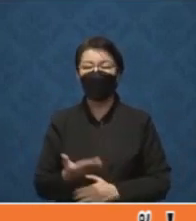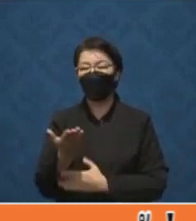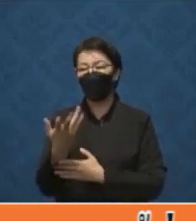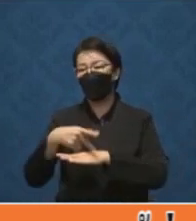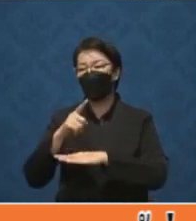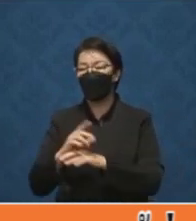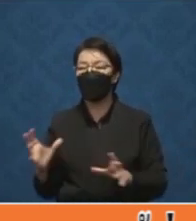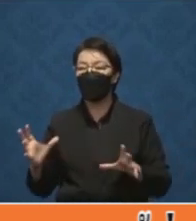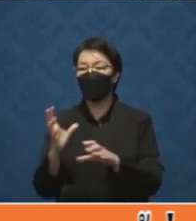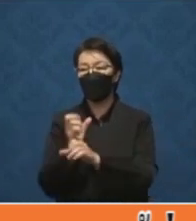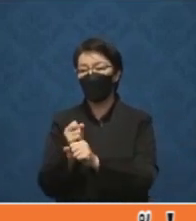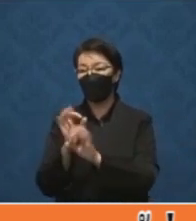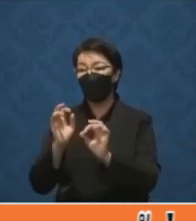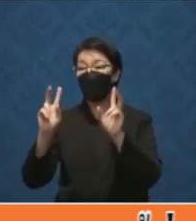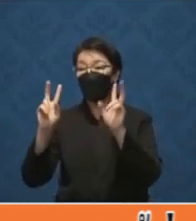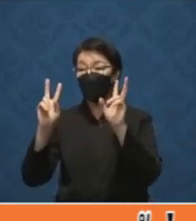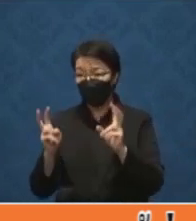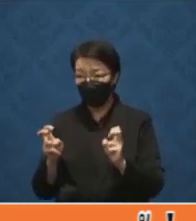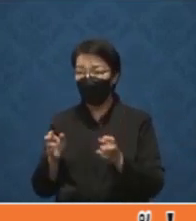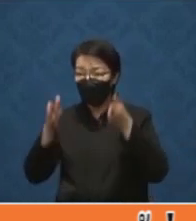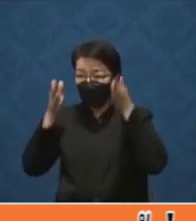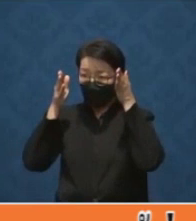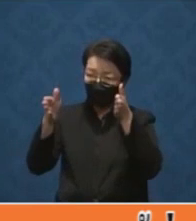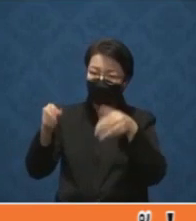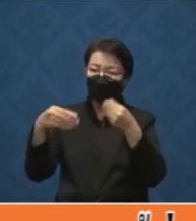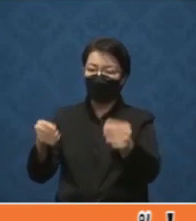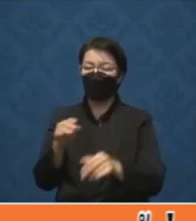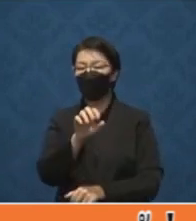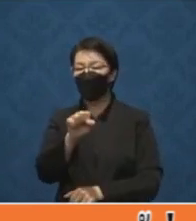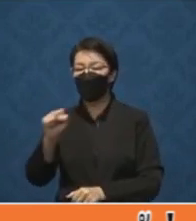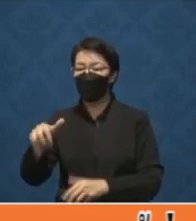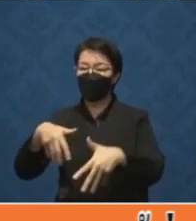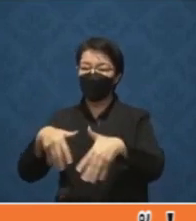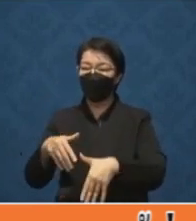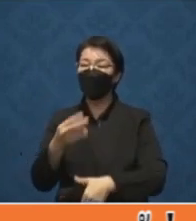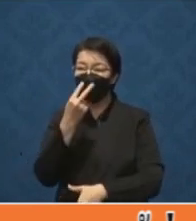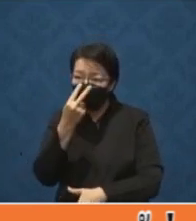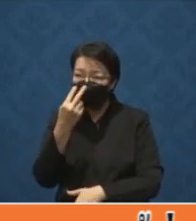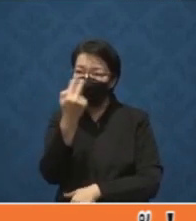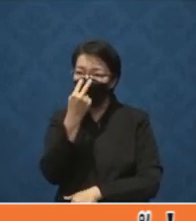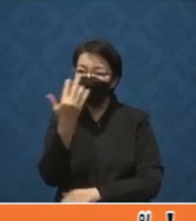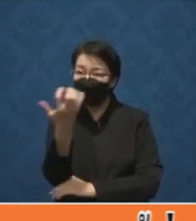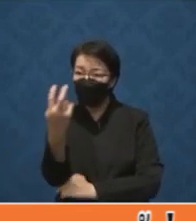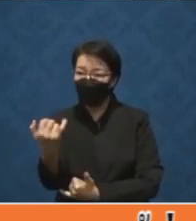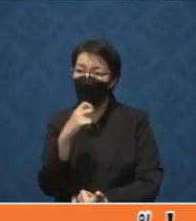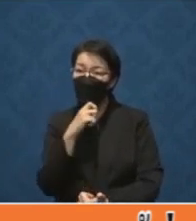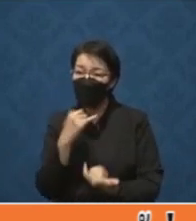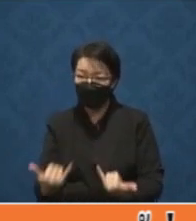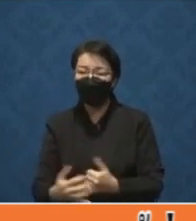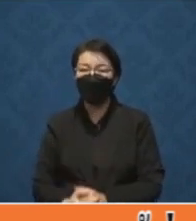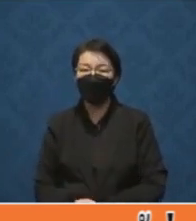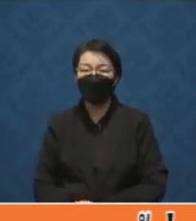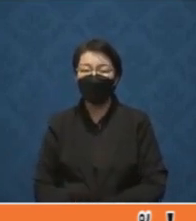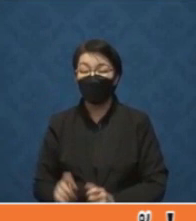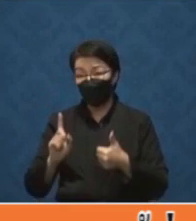ประธานสรุปออกมาเป็น6สาระสำคัญเพื่อเน้นย้ำให้เพื่อนสมาชิกและพี่น้องประชาชนที่ติดตามทางบ้านได้รับทรา